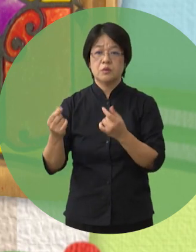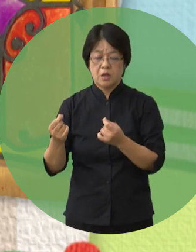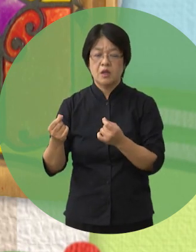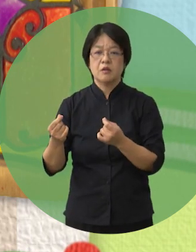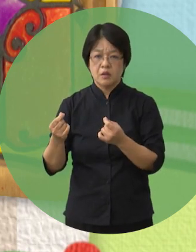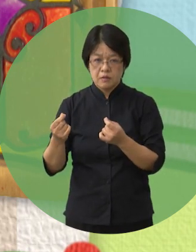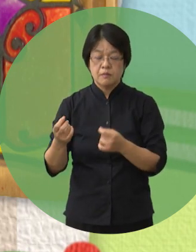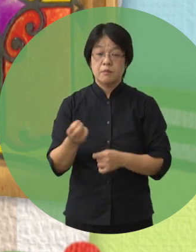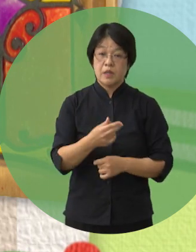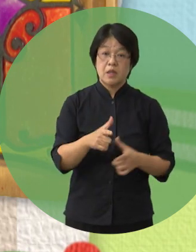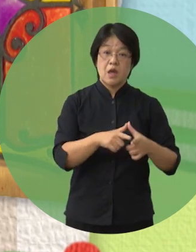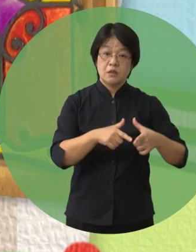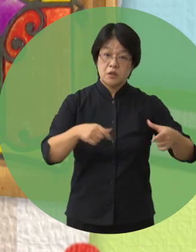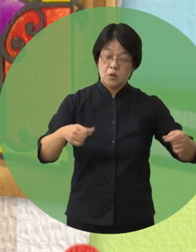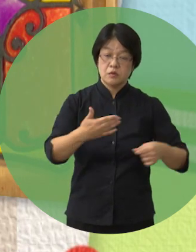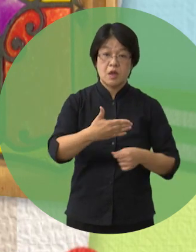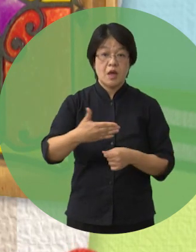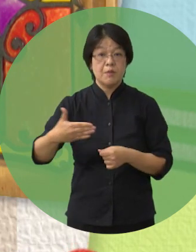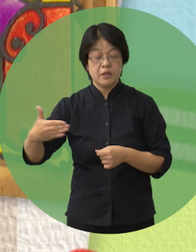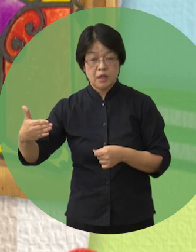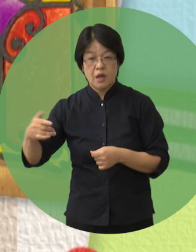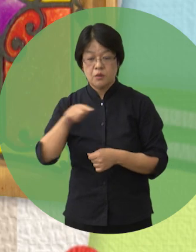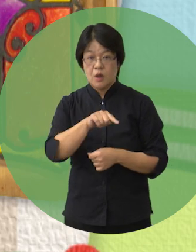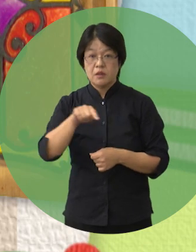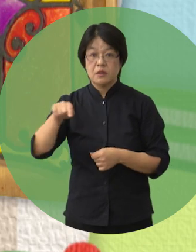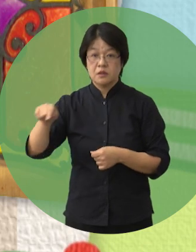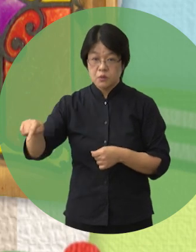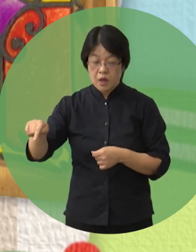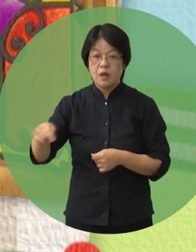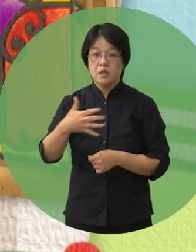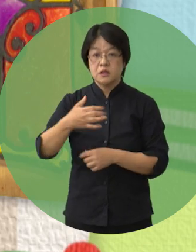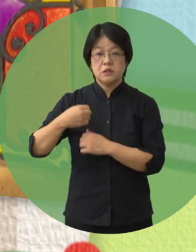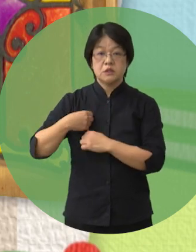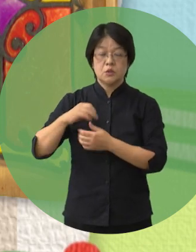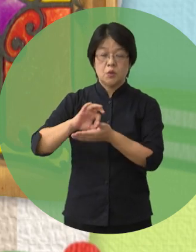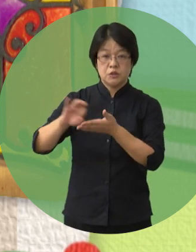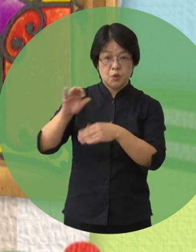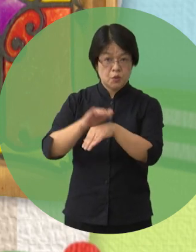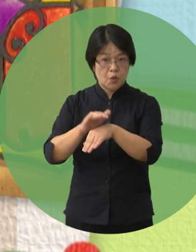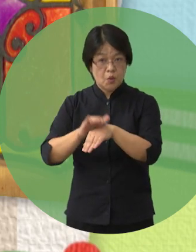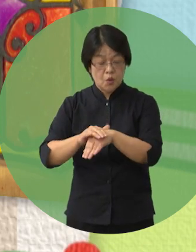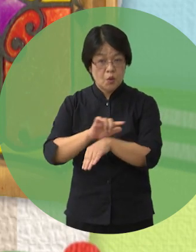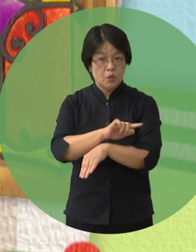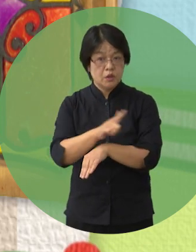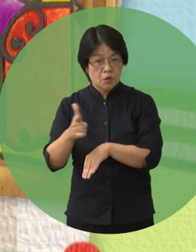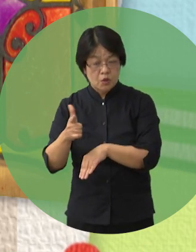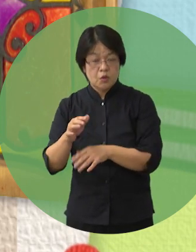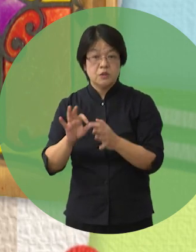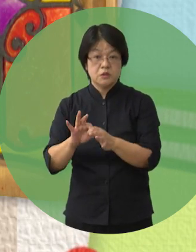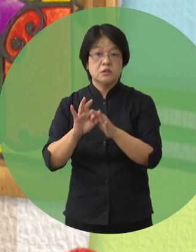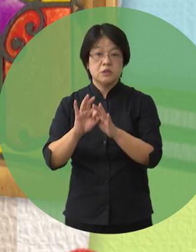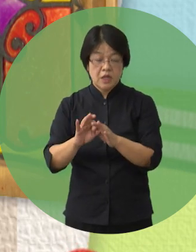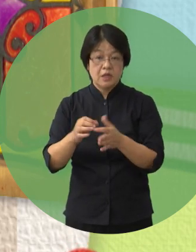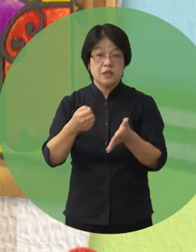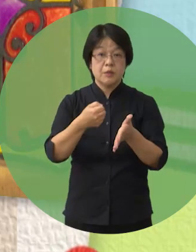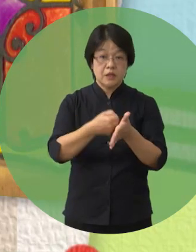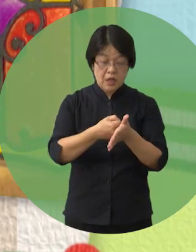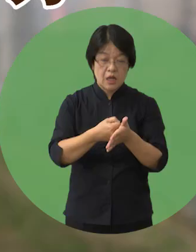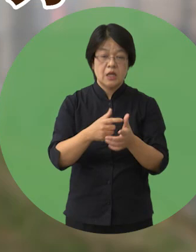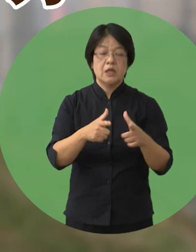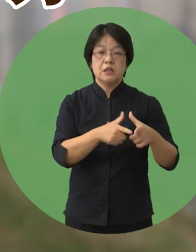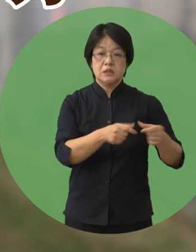本における米軍基地の使用の在り方や米軍の地位について定めた日米地位協定があります